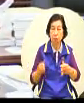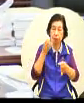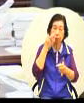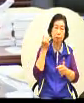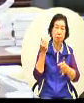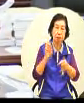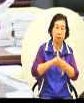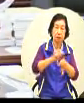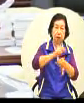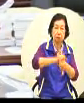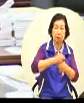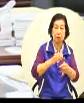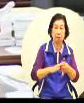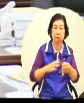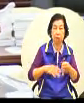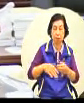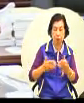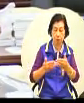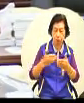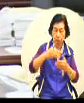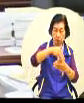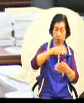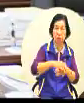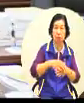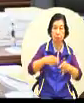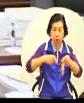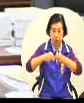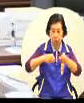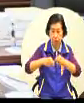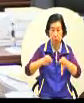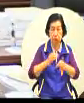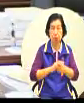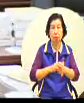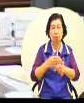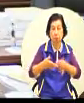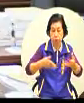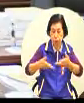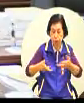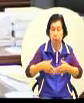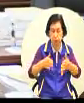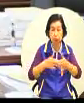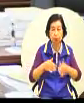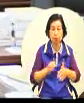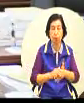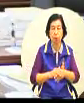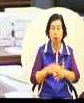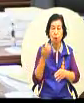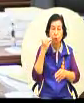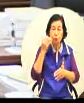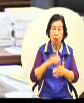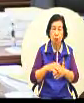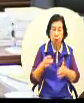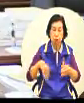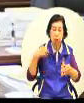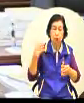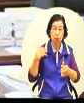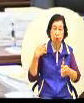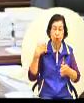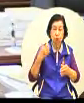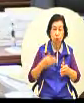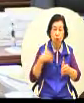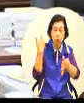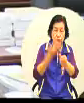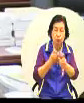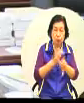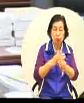的产业计划的方案，完全靠政府绝不是办法。那么也希